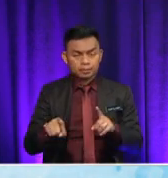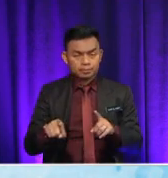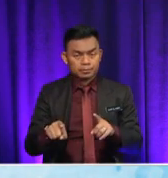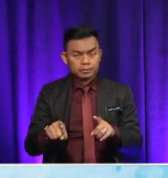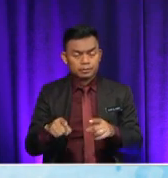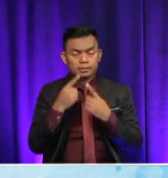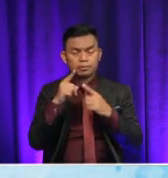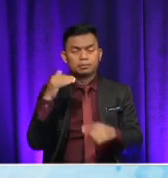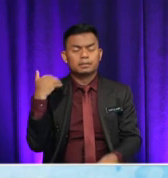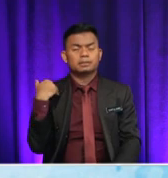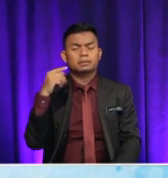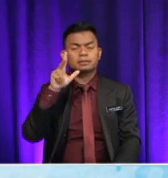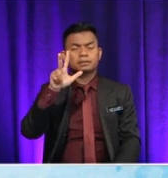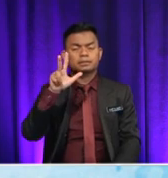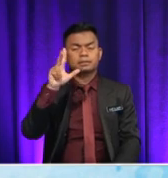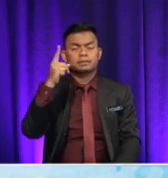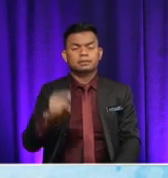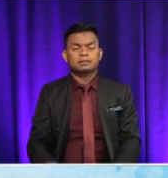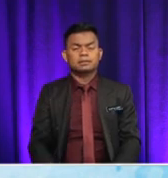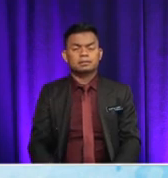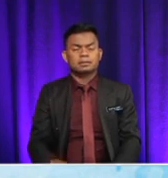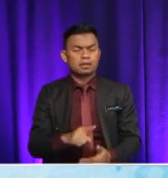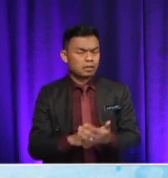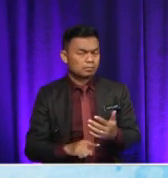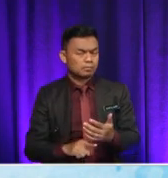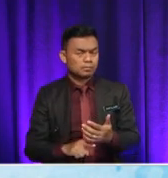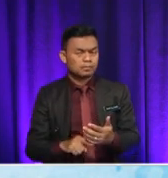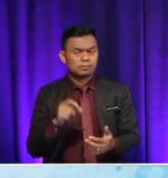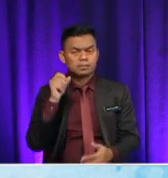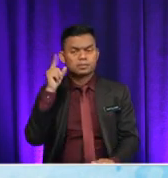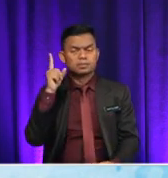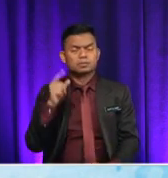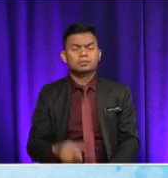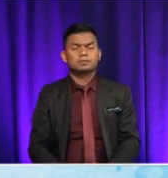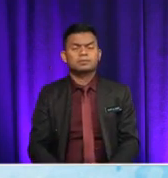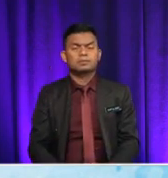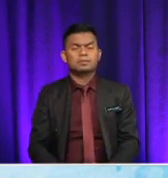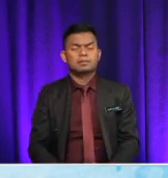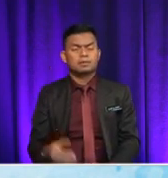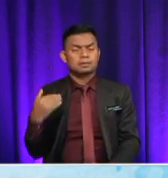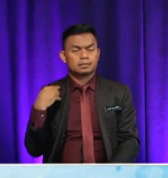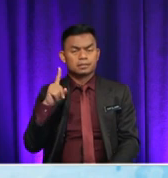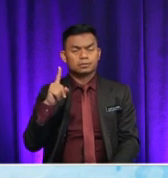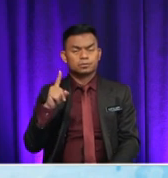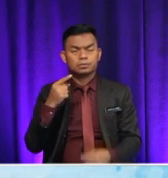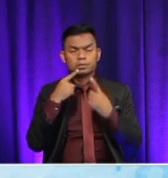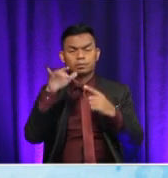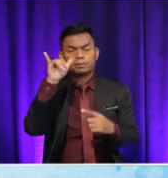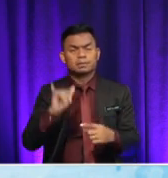maknanya apa itu maknanya ada satu jawaban yang salah oke mana ya